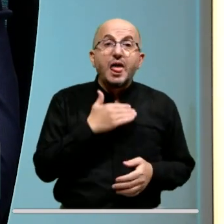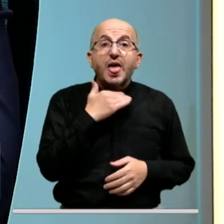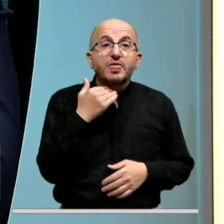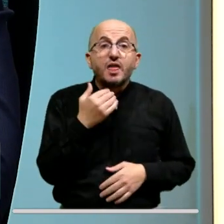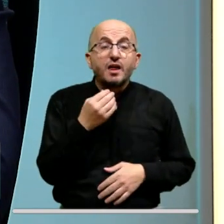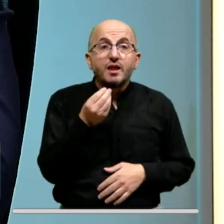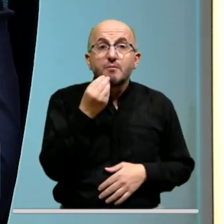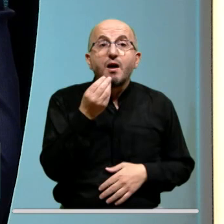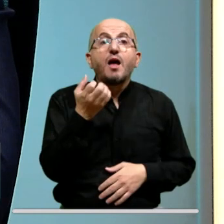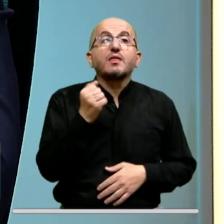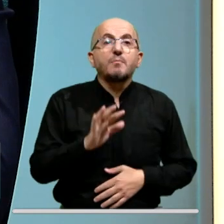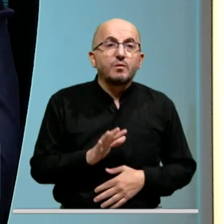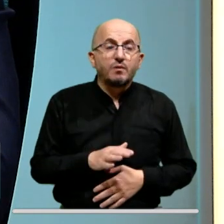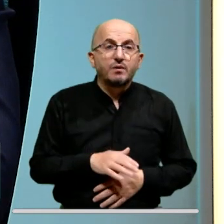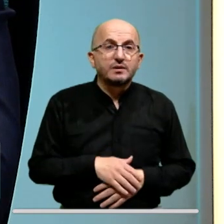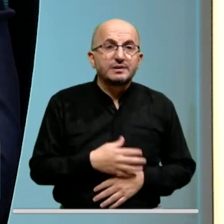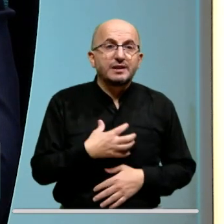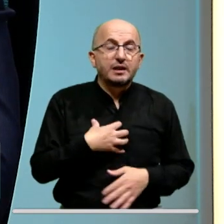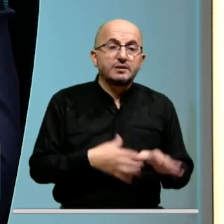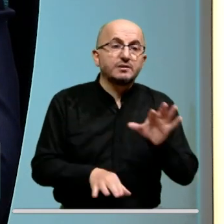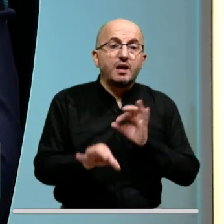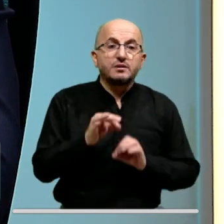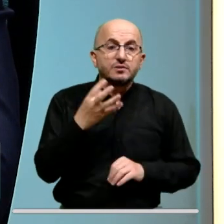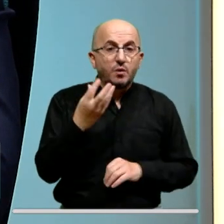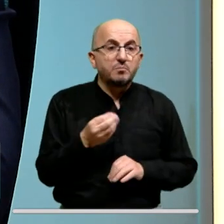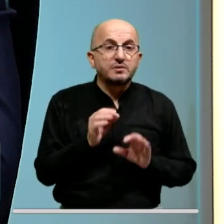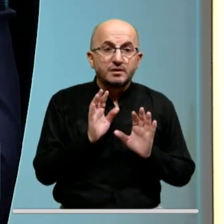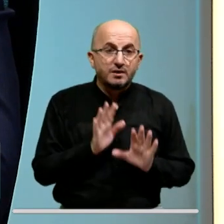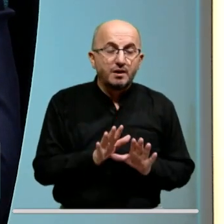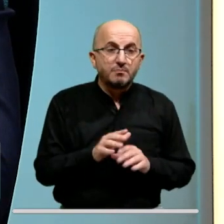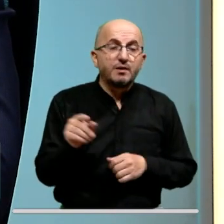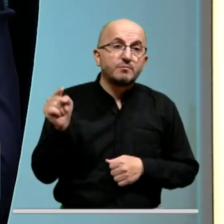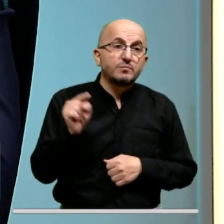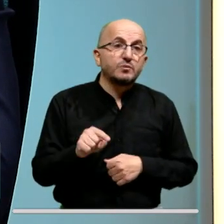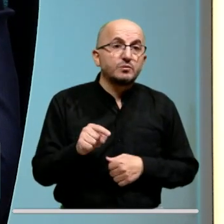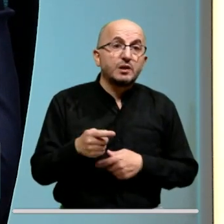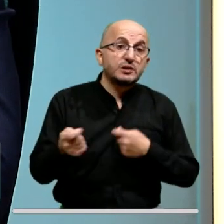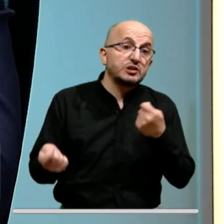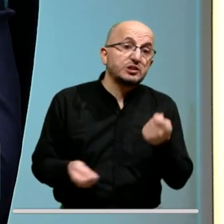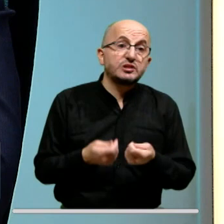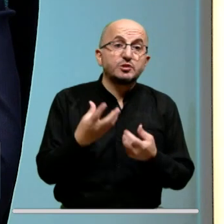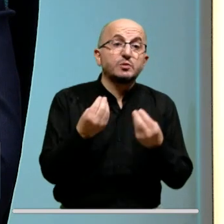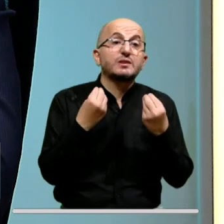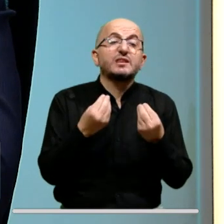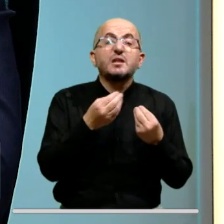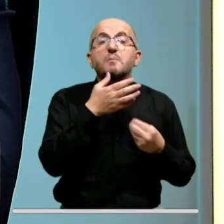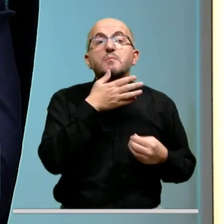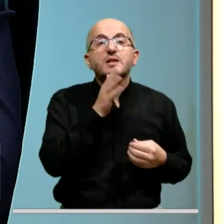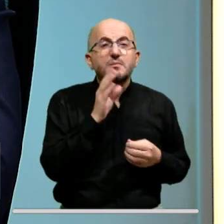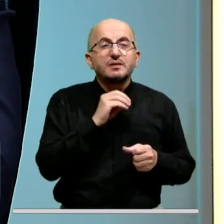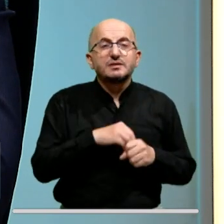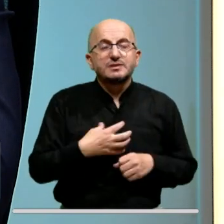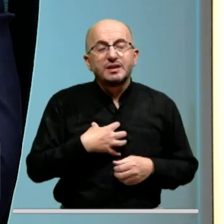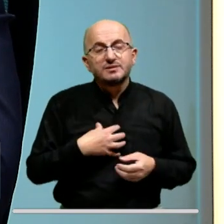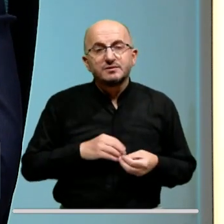alamıyor. Bu tabii kendi tercihi olmasına rağmen burada işi çok iyi bilmediği için kendisini biraz sıkıntıya